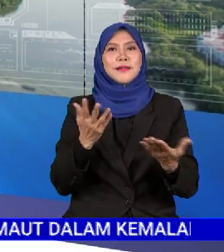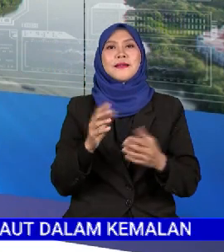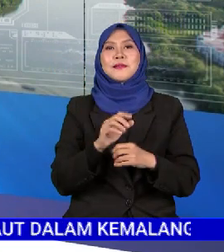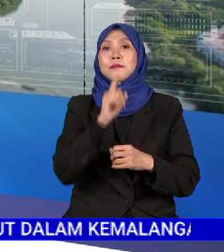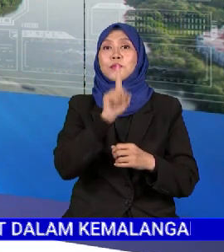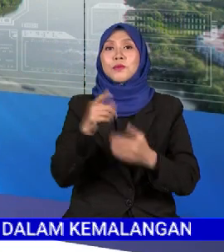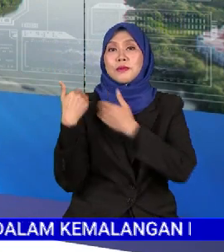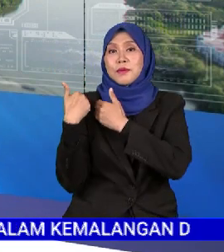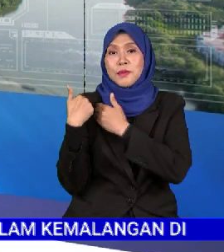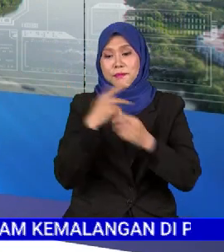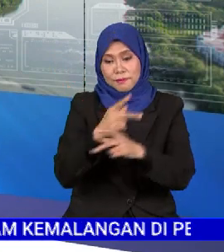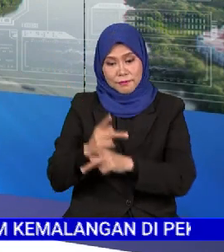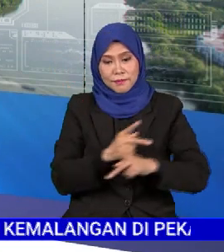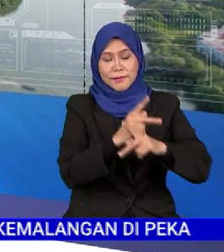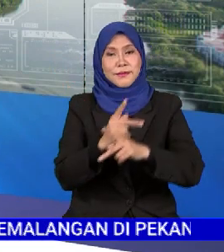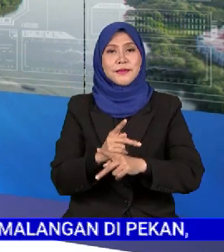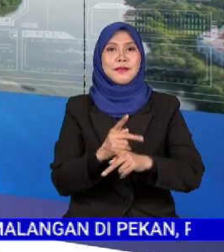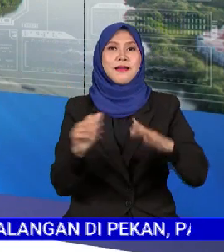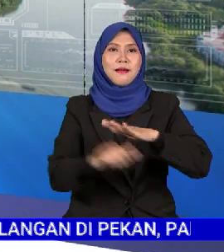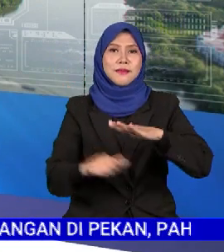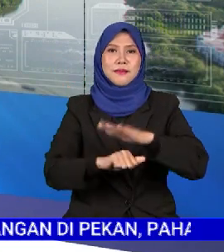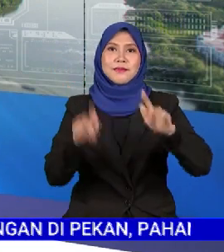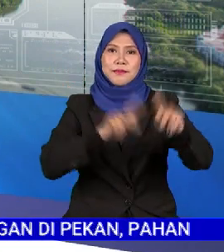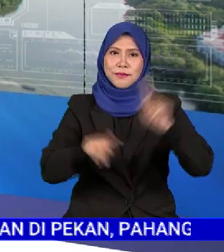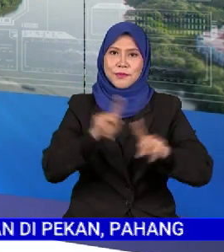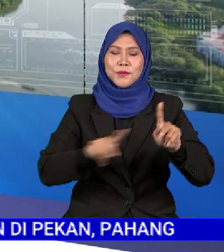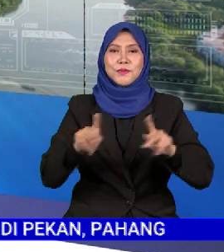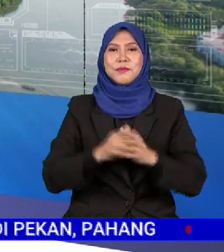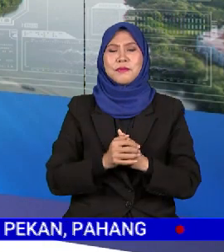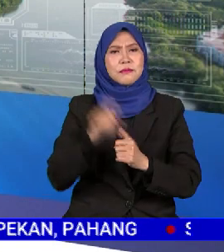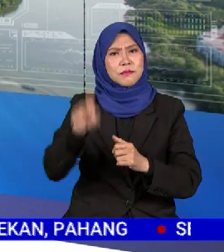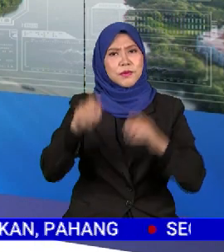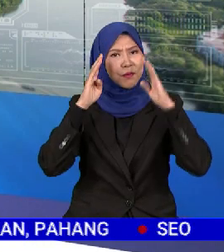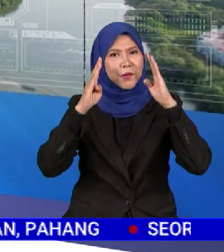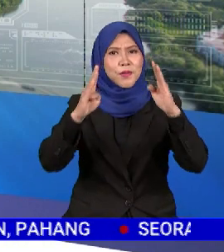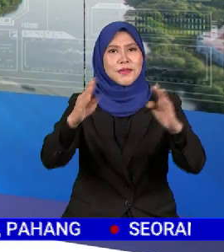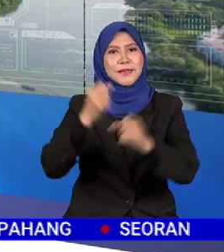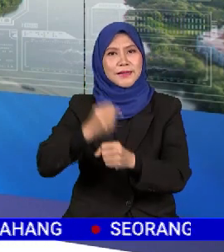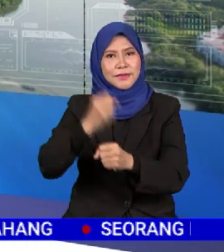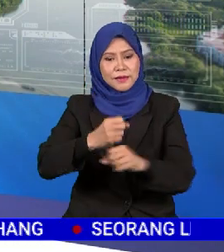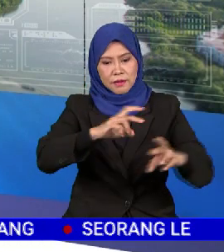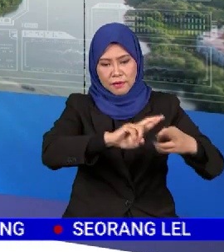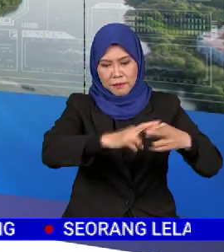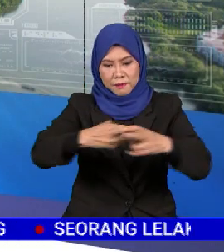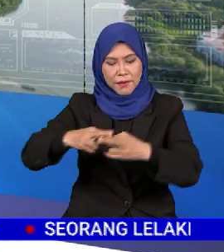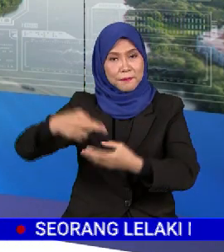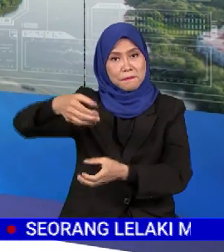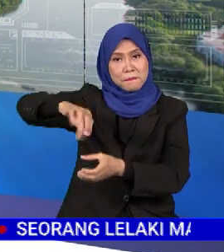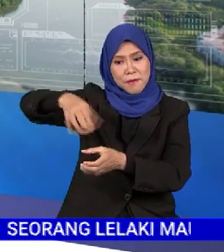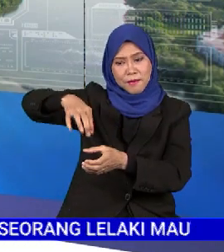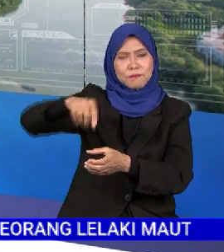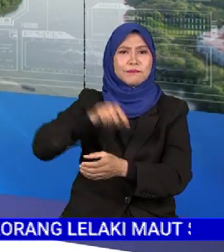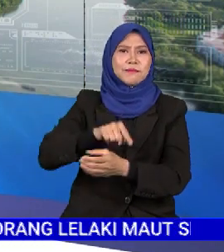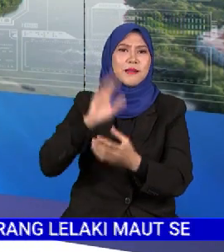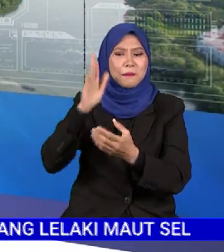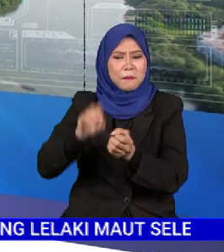sebagai tanggungjawab menjaga utiliti asas penduduk. Mereka juga seharusnya perlu lebih fokus terhadap kerja-kerja pembaikan paip daripada diganggu